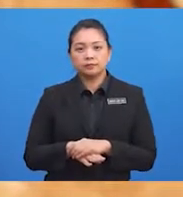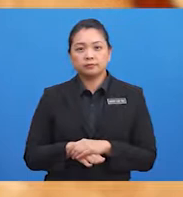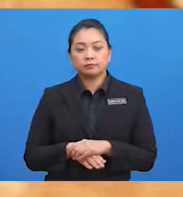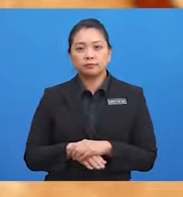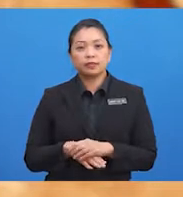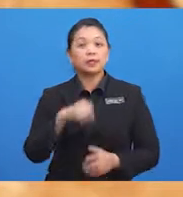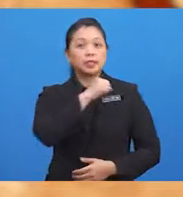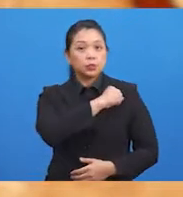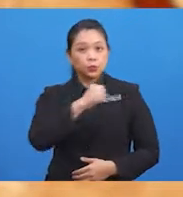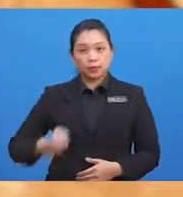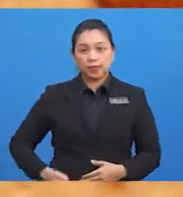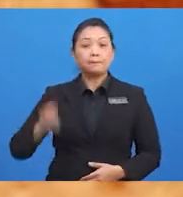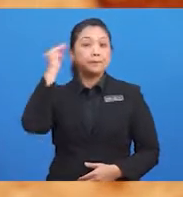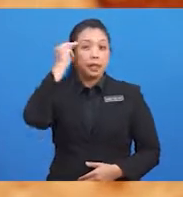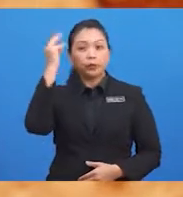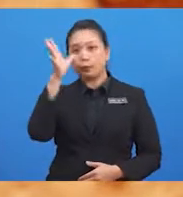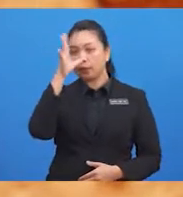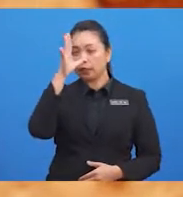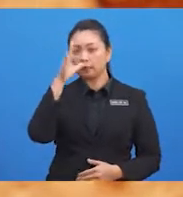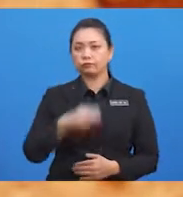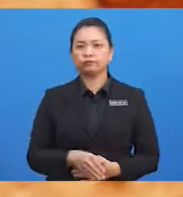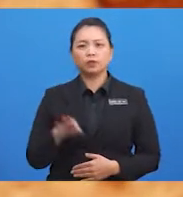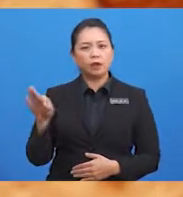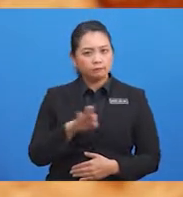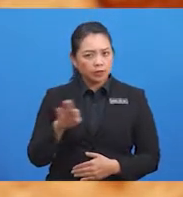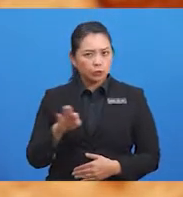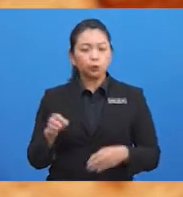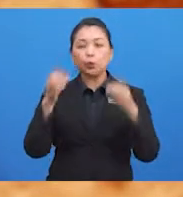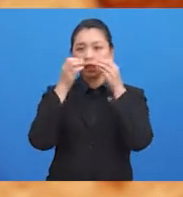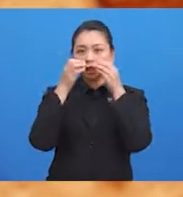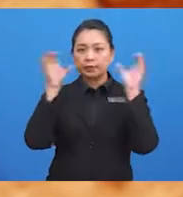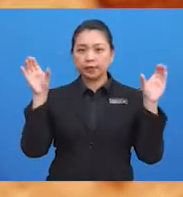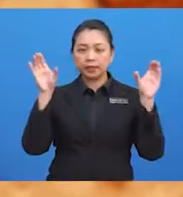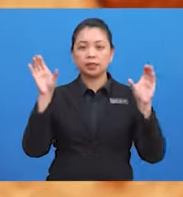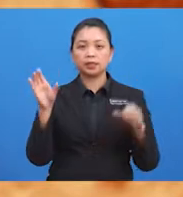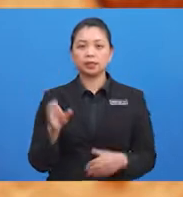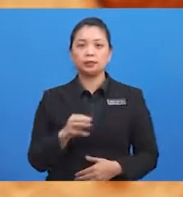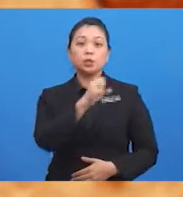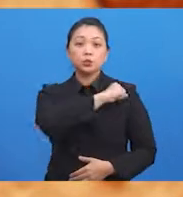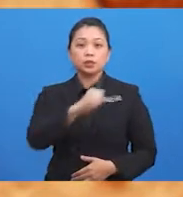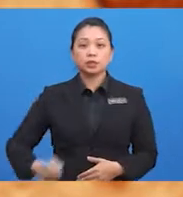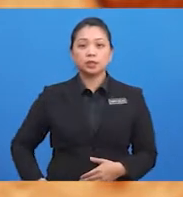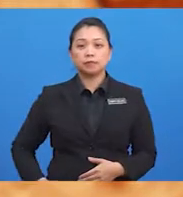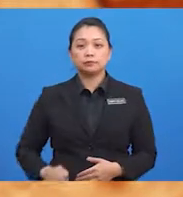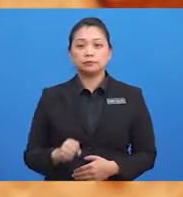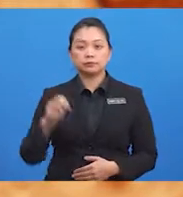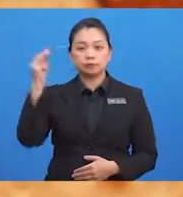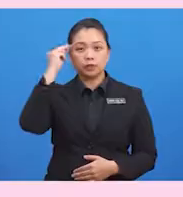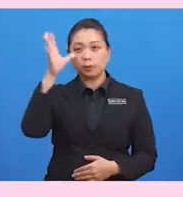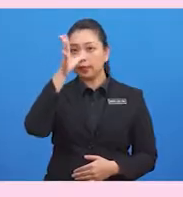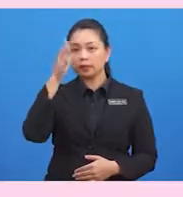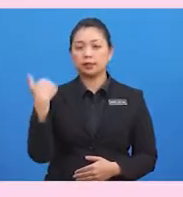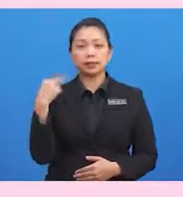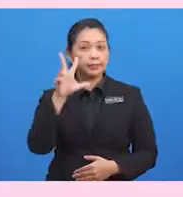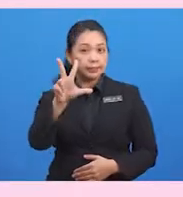Kesultanan Melayu Melaka facto kegemilangan Kesultanan Melayu Melaka terdiri daripada tiga